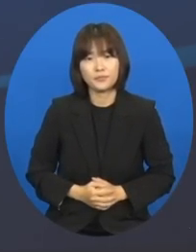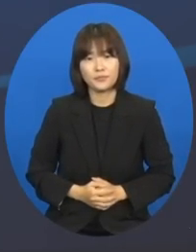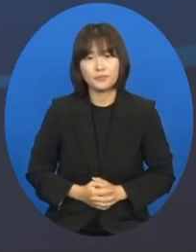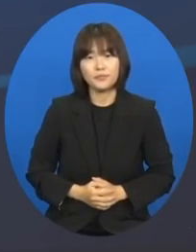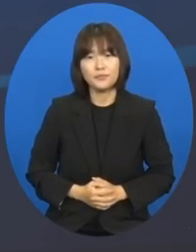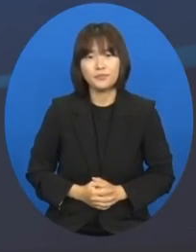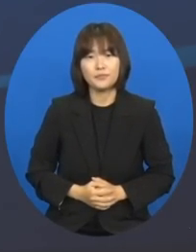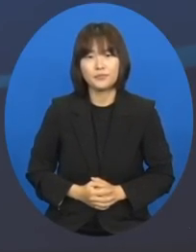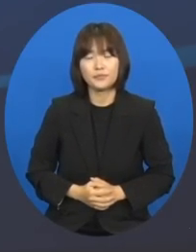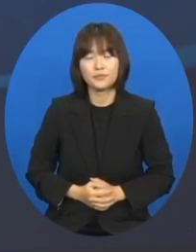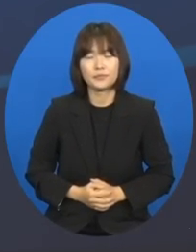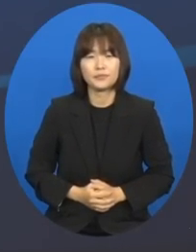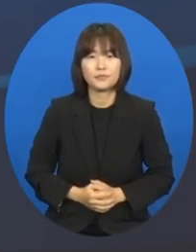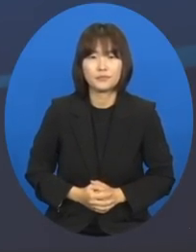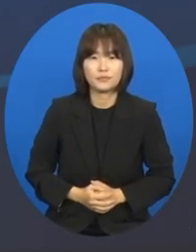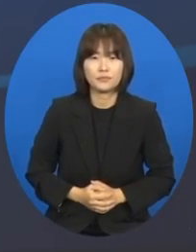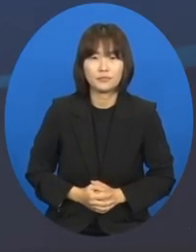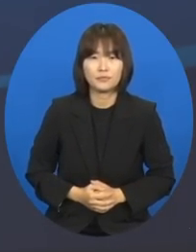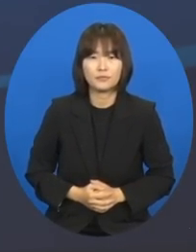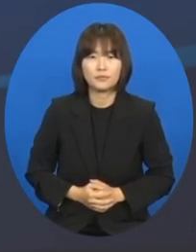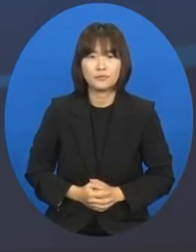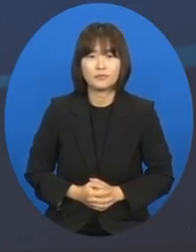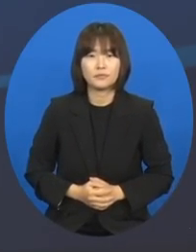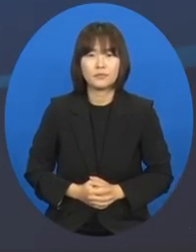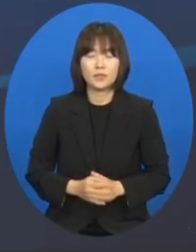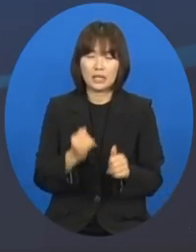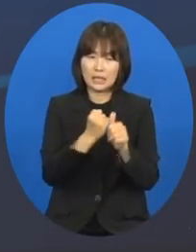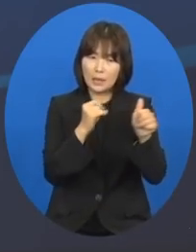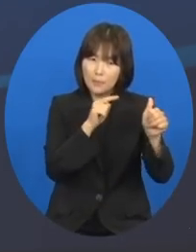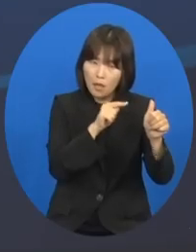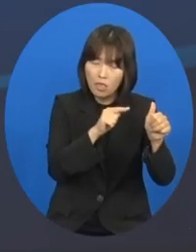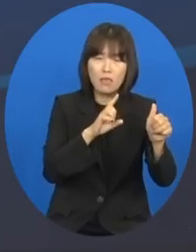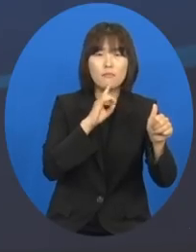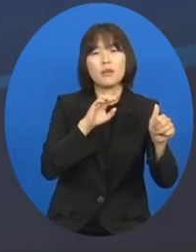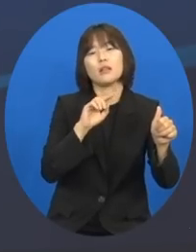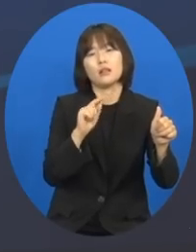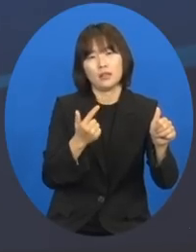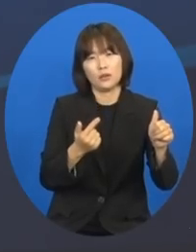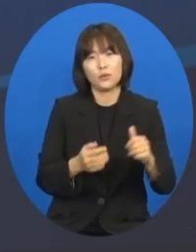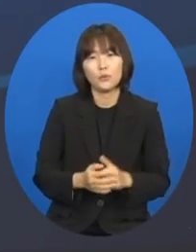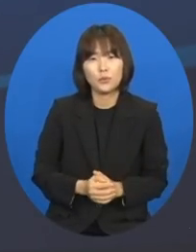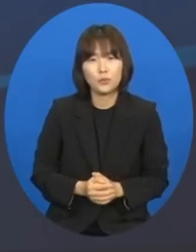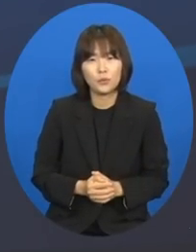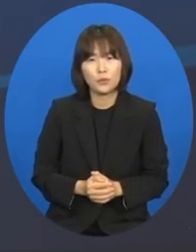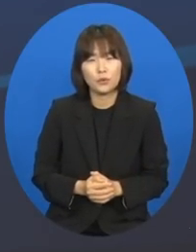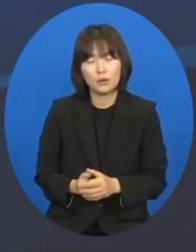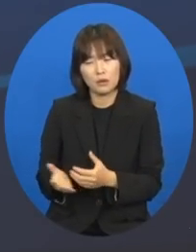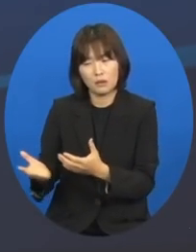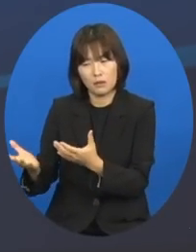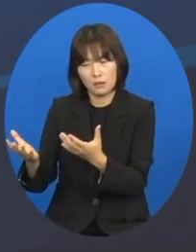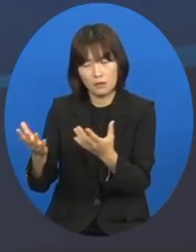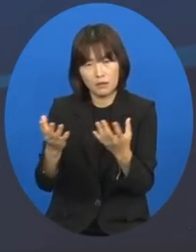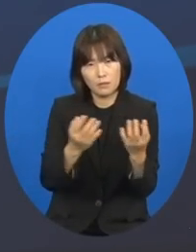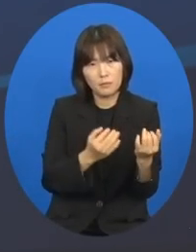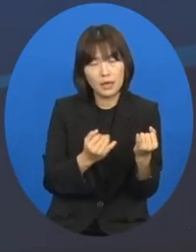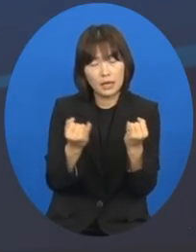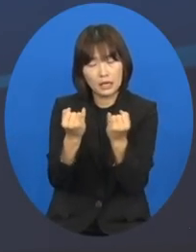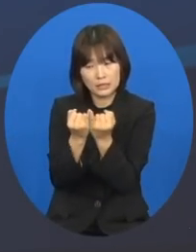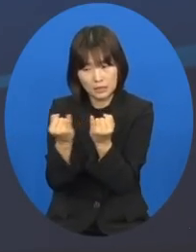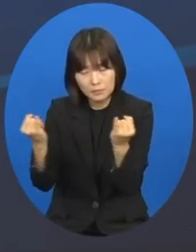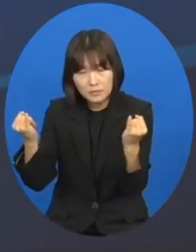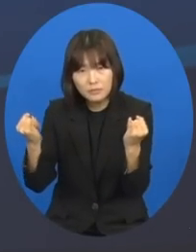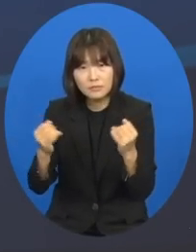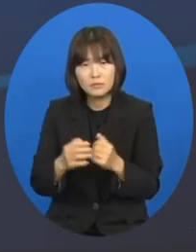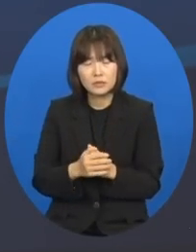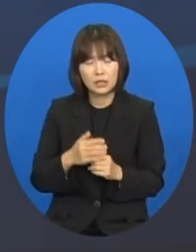글쎄요 이거는 꼭 뭐 남편에게만 해당된다고 얘기할 수는 없지만 많은 자매님들이 왜 내